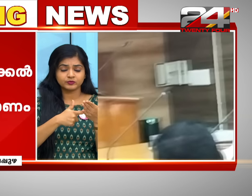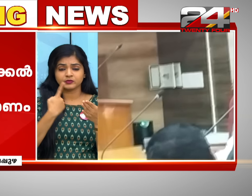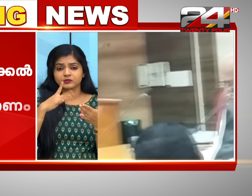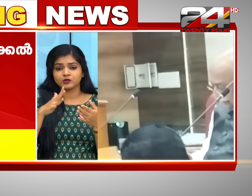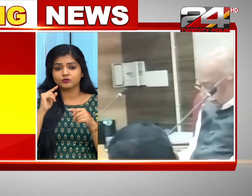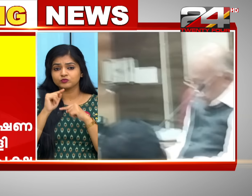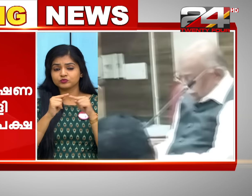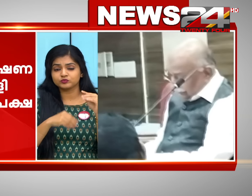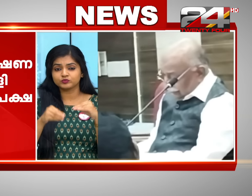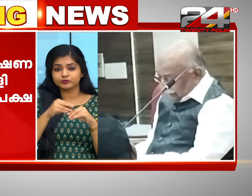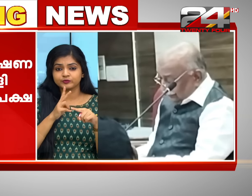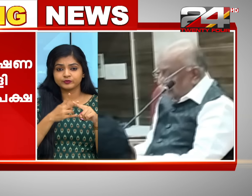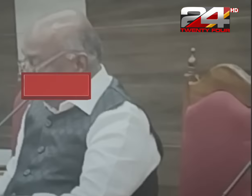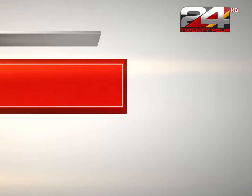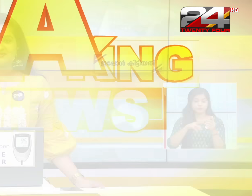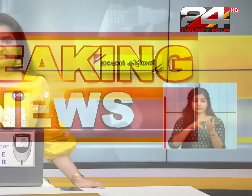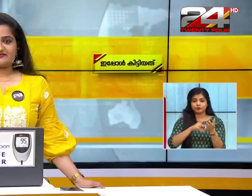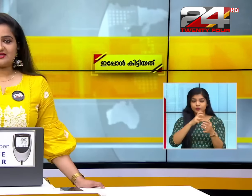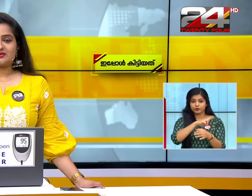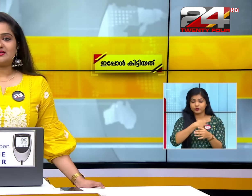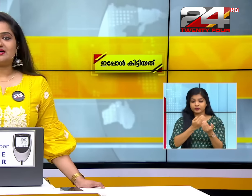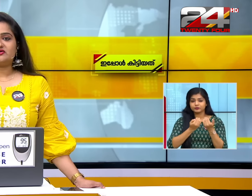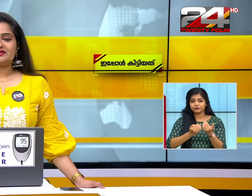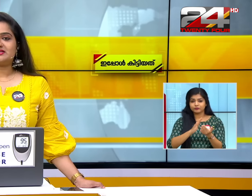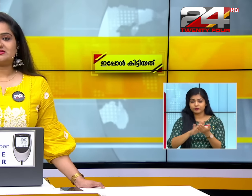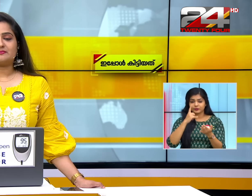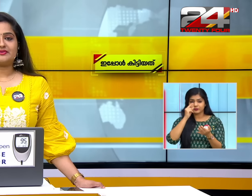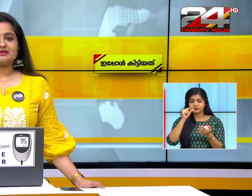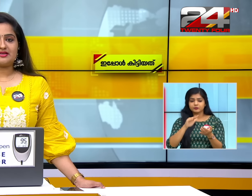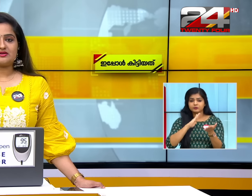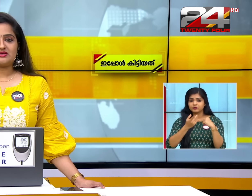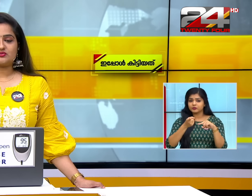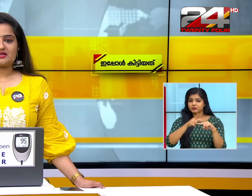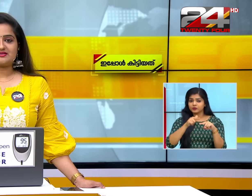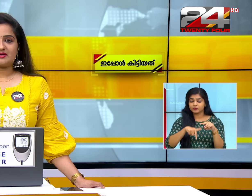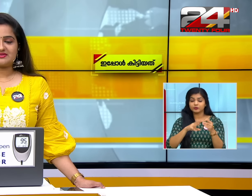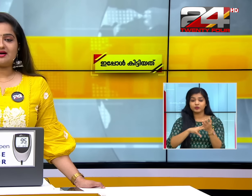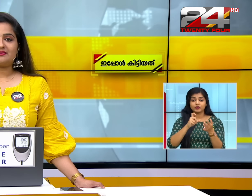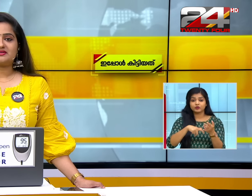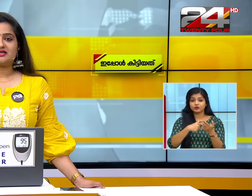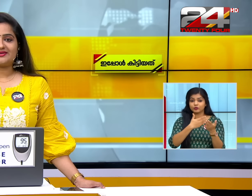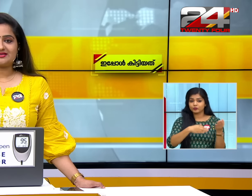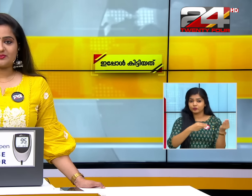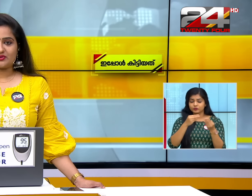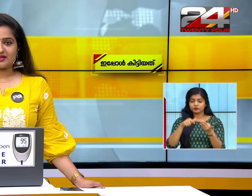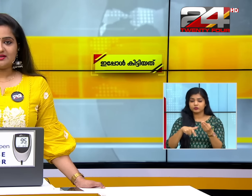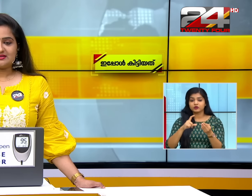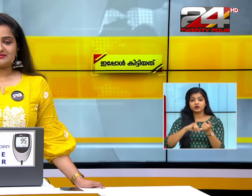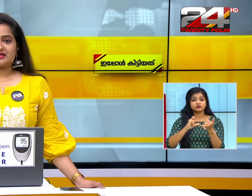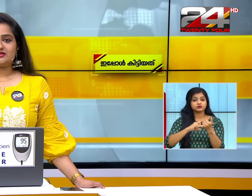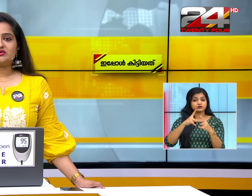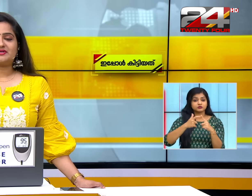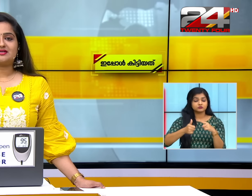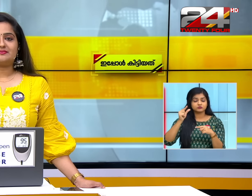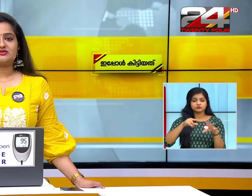ചോദ്യങ്ങൾ നിലനിൽക്കുകയാണ്. ആലപ്പുഴ മെഡിക്കൽ കോളേജ് പ്രസവത്തെ തുടർന്ന് യുവതി മരിച്ച സംഭവത്തിൽ മെഡിക്കൽ കോളേജ് സൂപ്രണ്ട് സമർപ്പിച്ച ആഭ്യന്തര അന്വേഷണ റിപ്പോർട്ട്